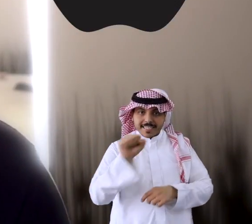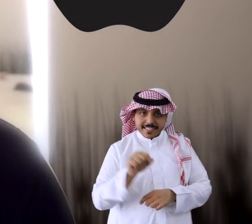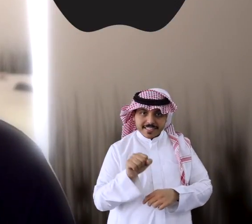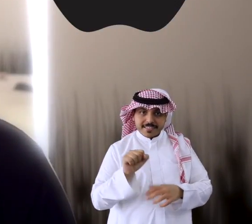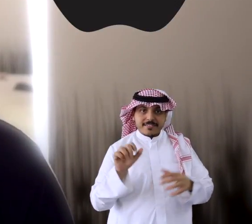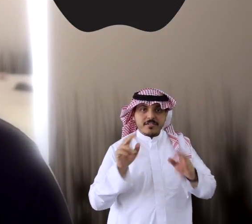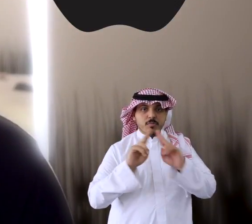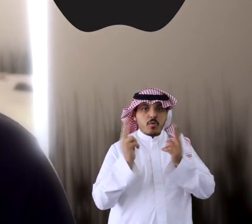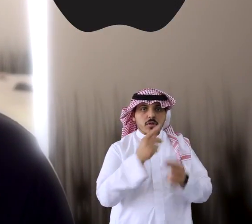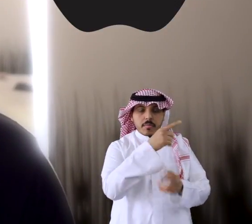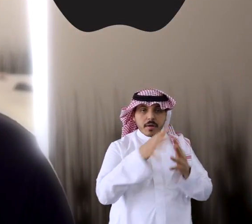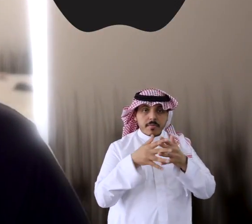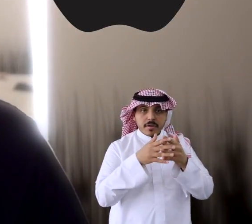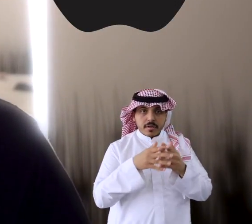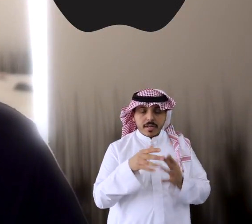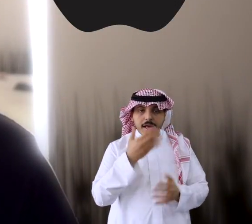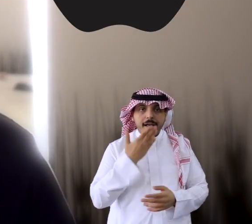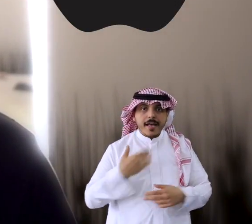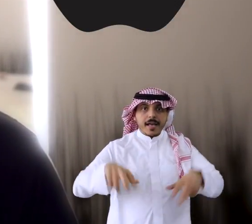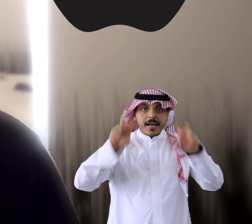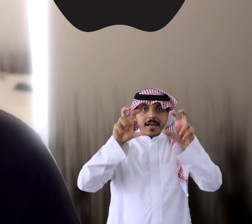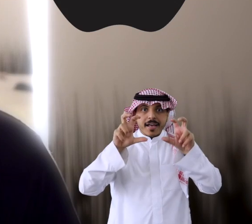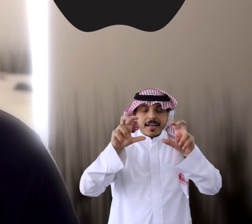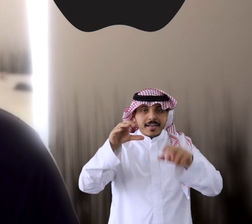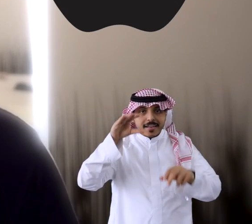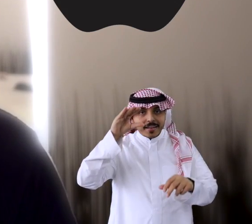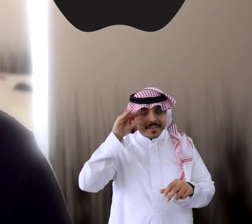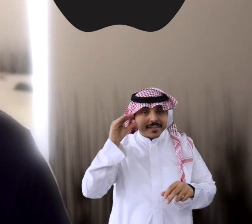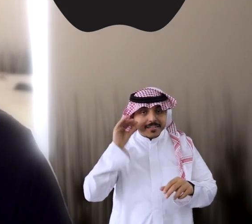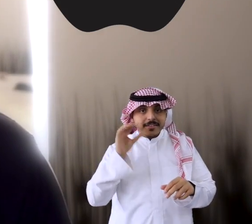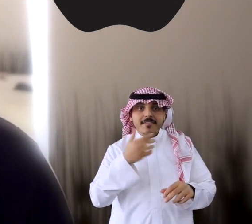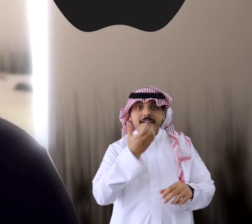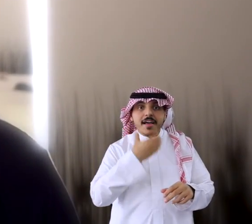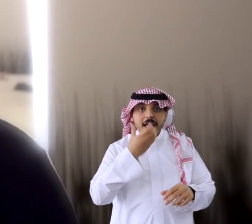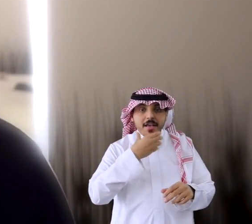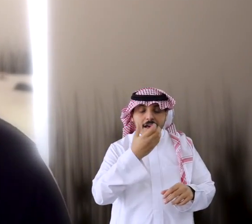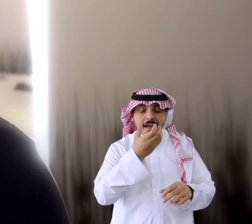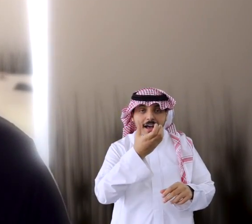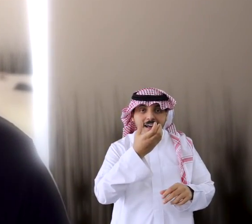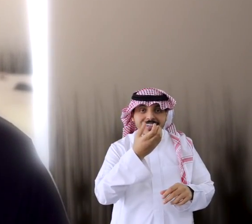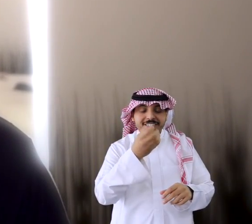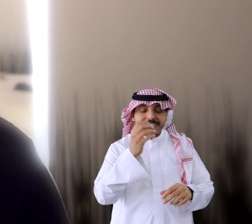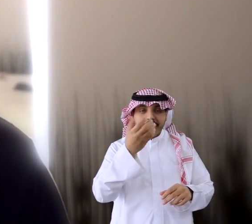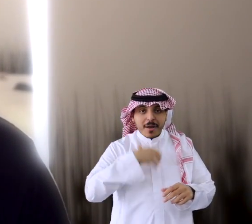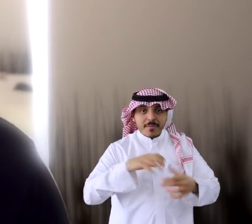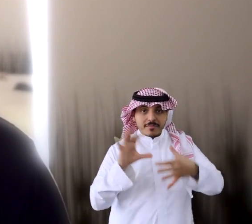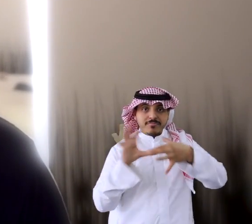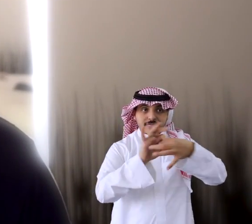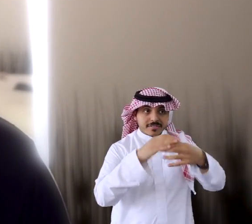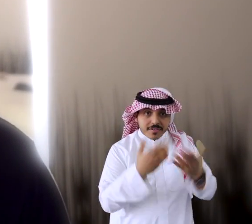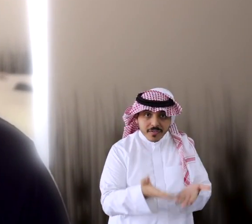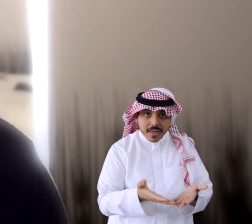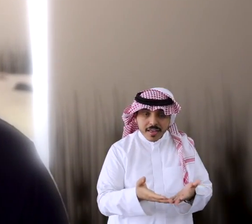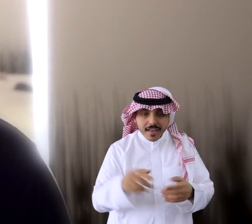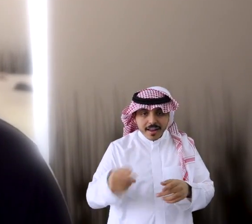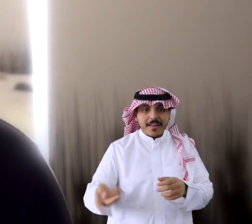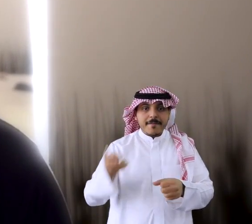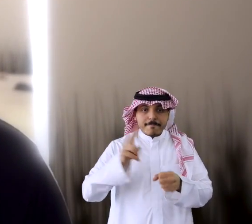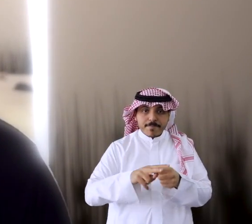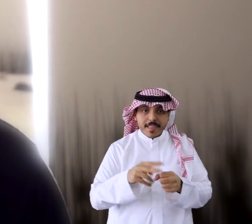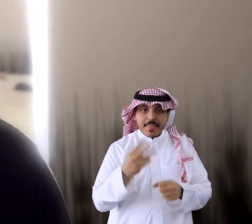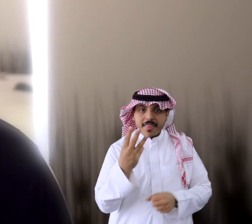في تلفزيوناتهم، وسألتكم في الحلقة الماضية للأخبار هل ترى أن أبل بتتعاون مع شركات أكثر مستقبلا؟